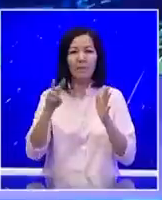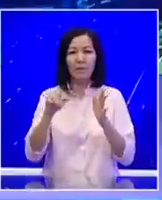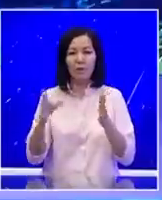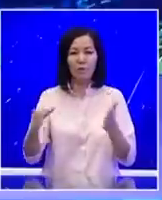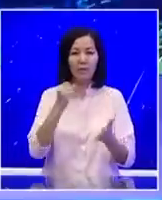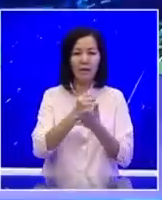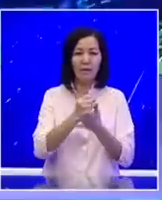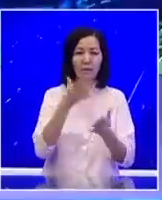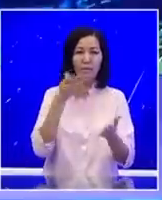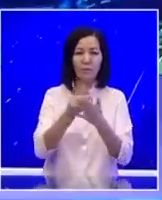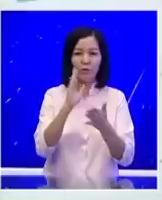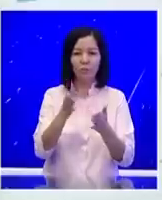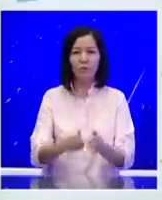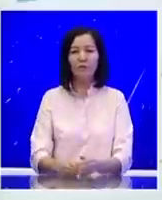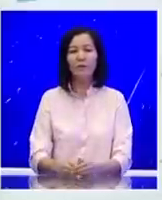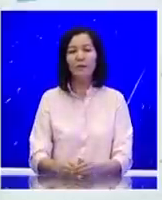адамға тағайындалады.